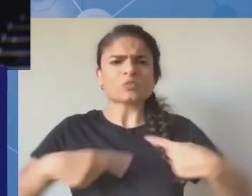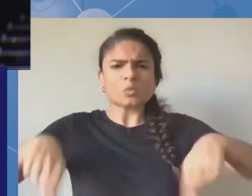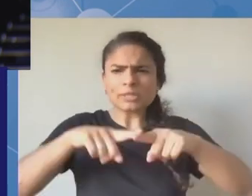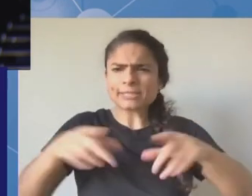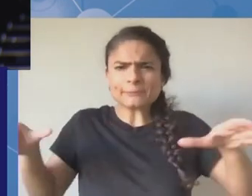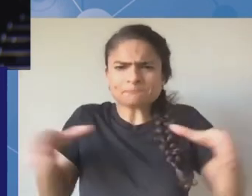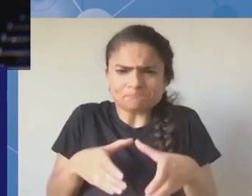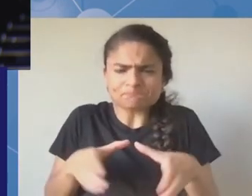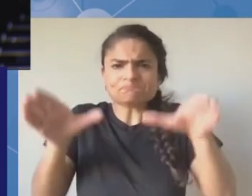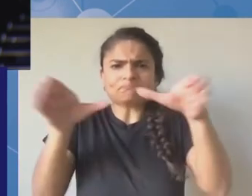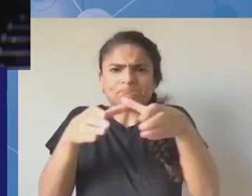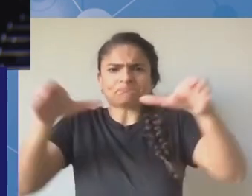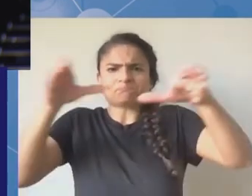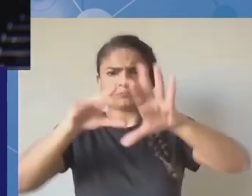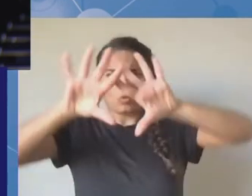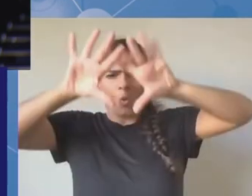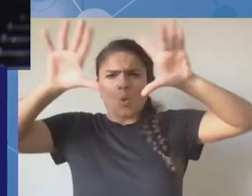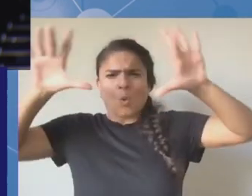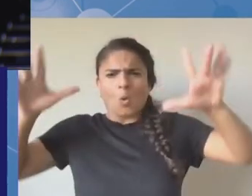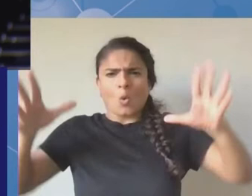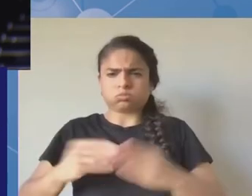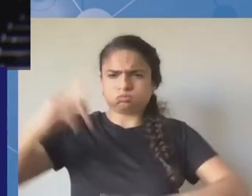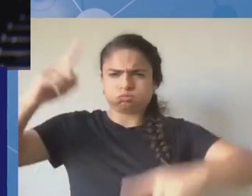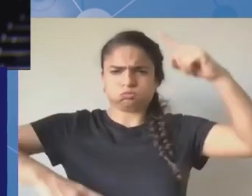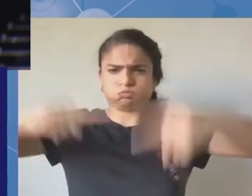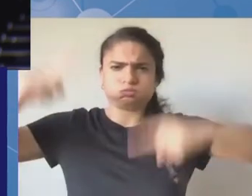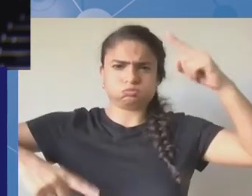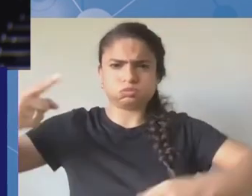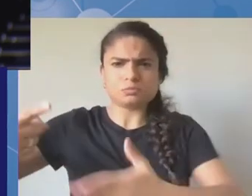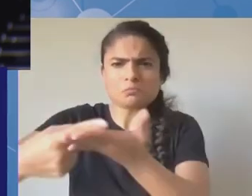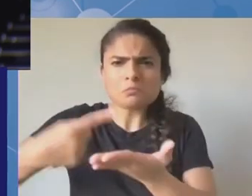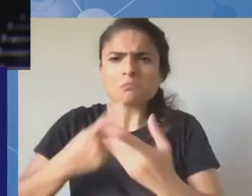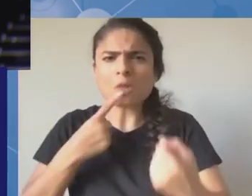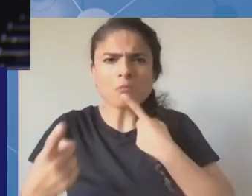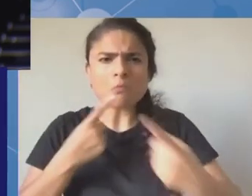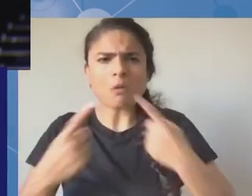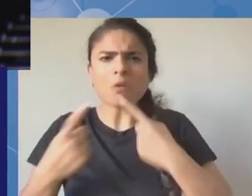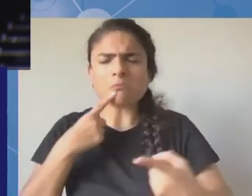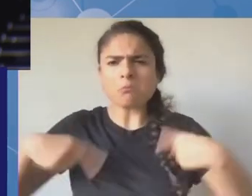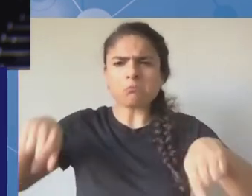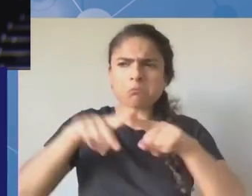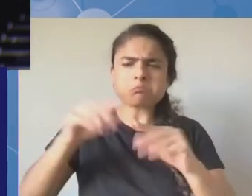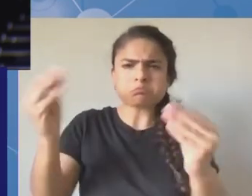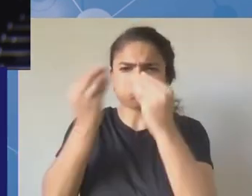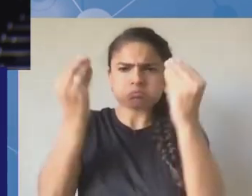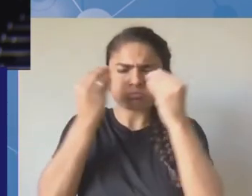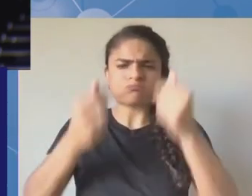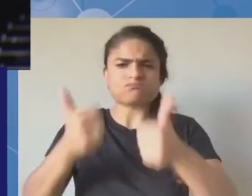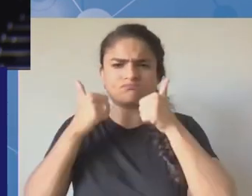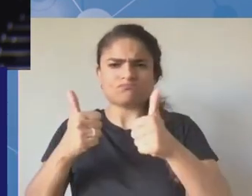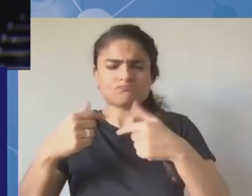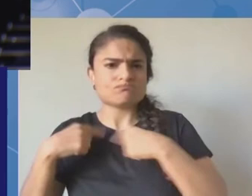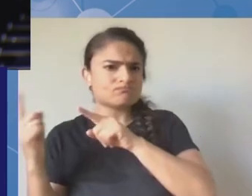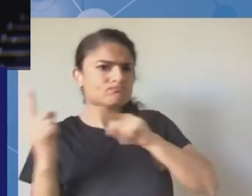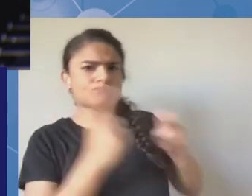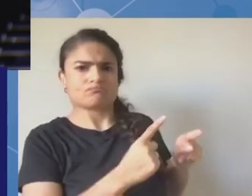أي ليست قانونية فقط. عندي مخطط بأن أتابع هذه